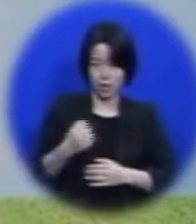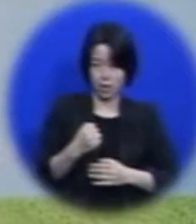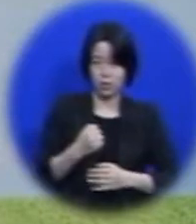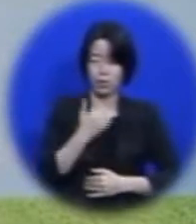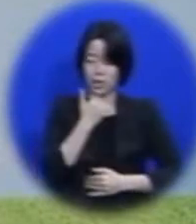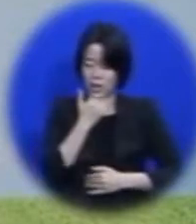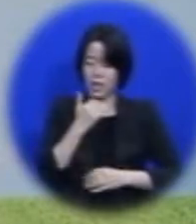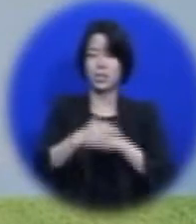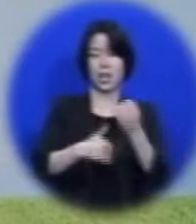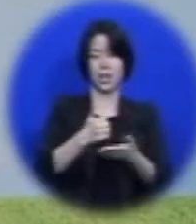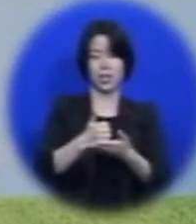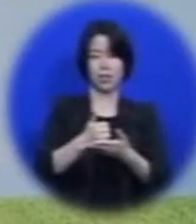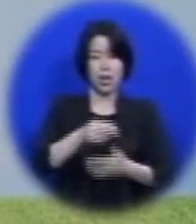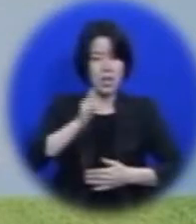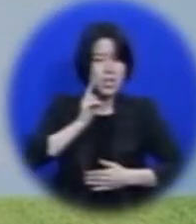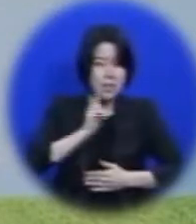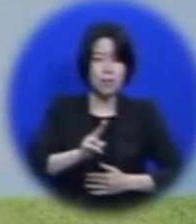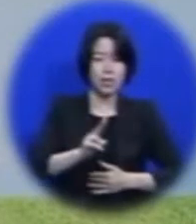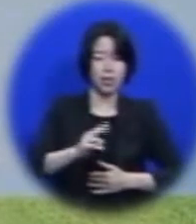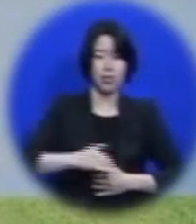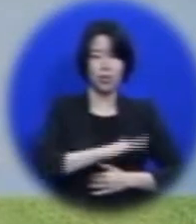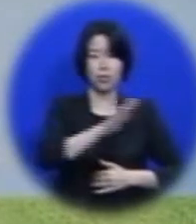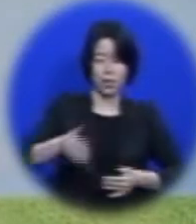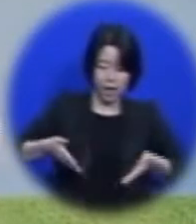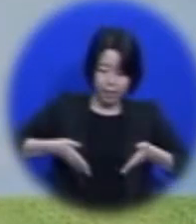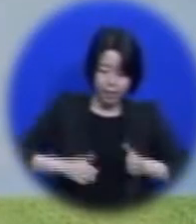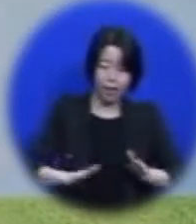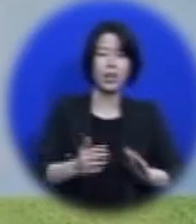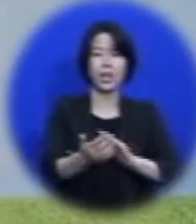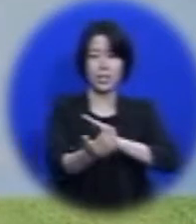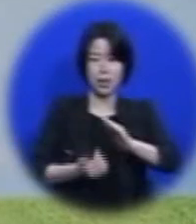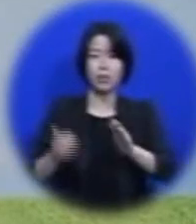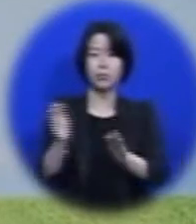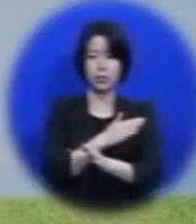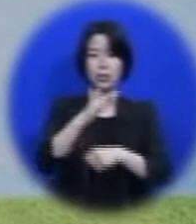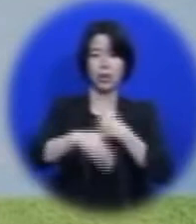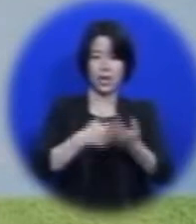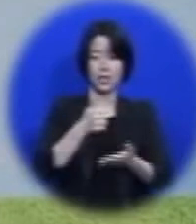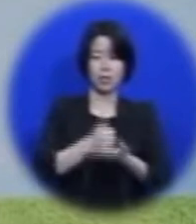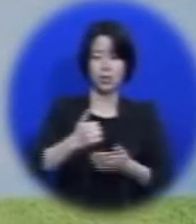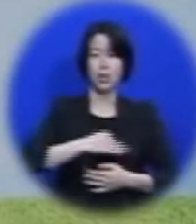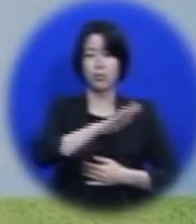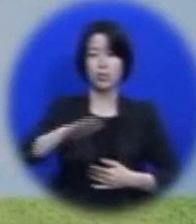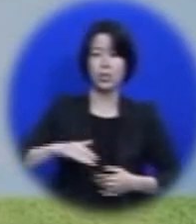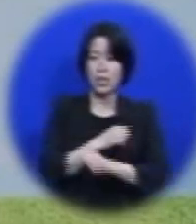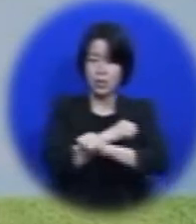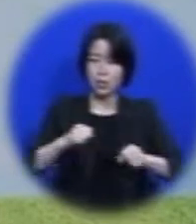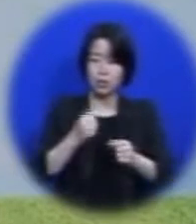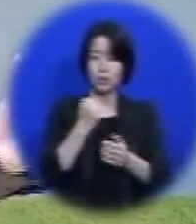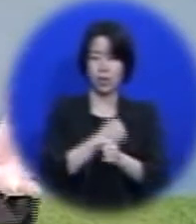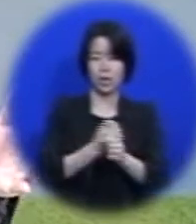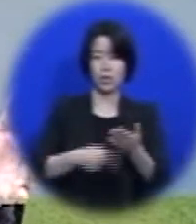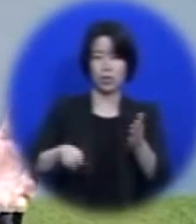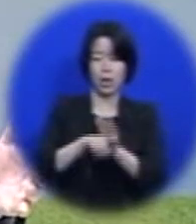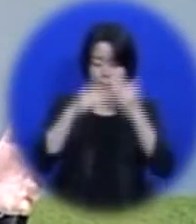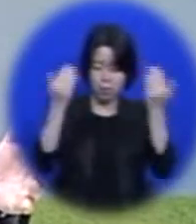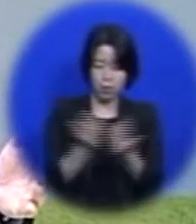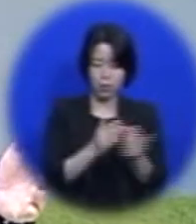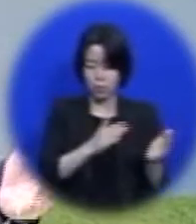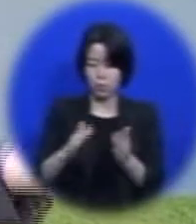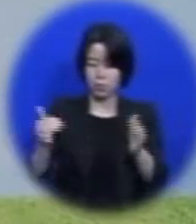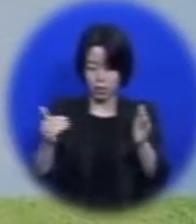기다리시는 하나님. 심지어 우리가 태어나기 전부터 하나님은 우리를 용서하시려고 모든 준비를 다